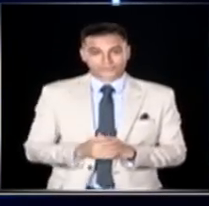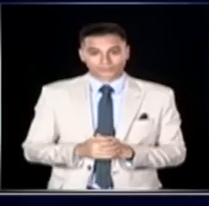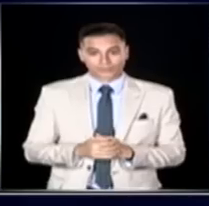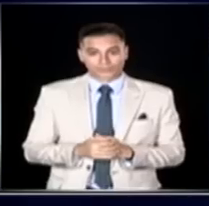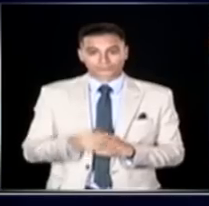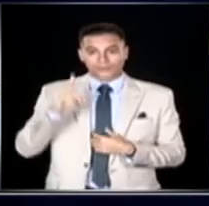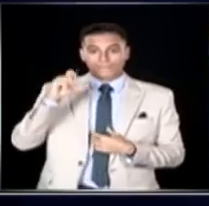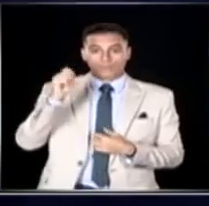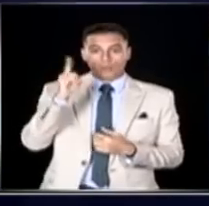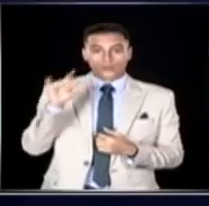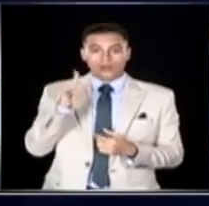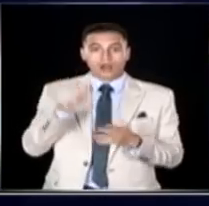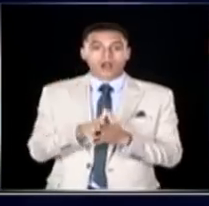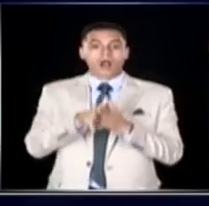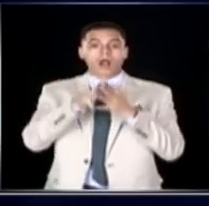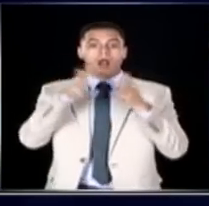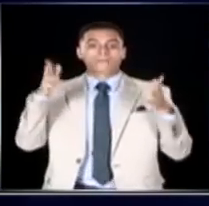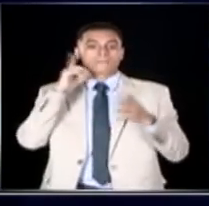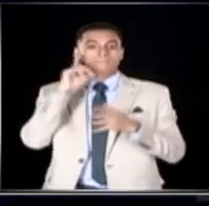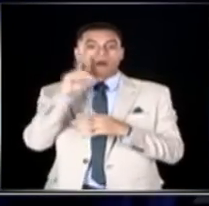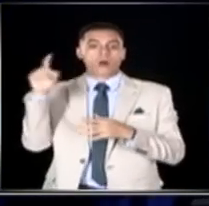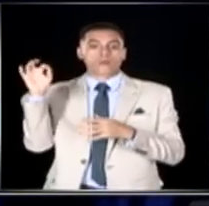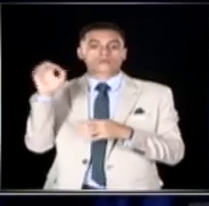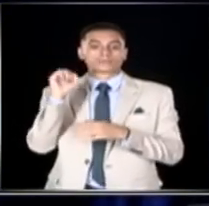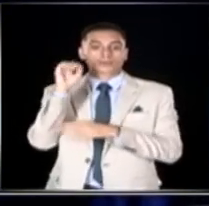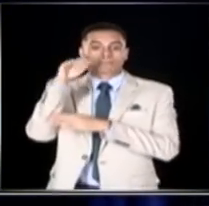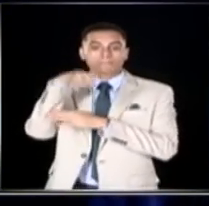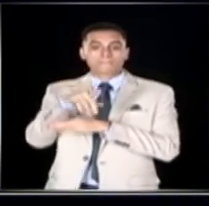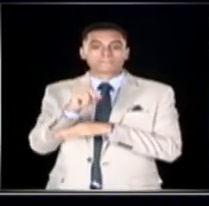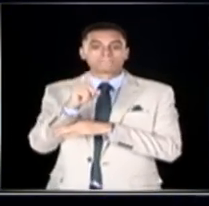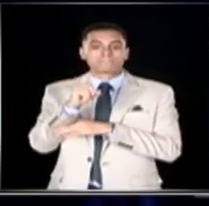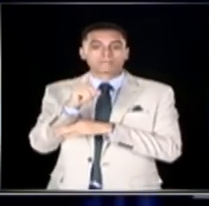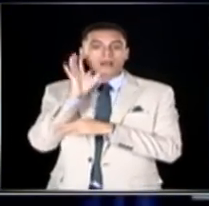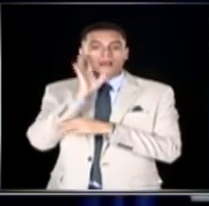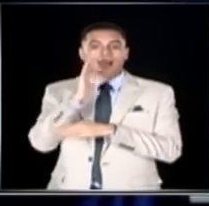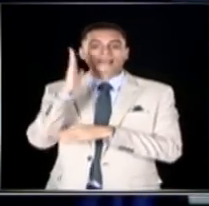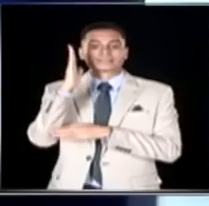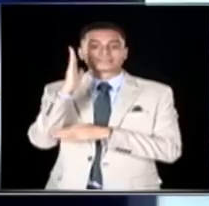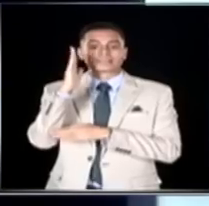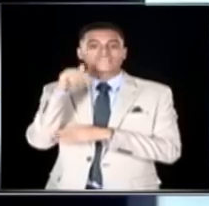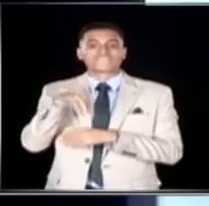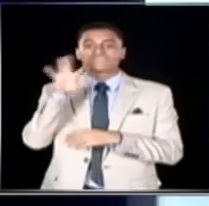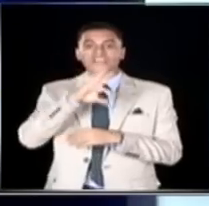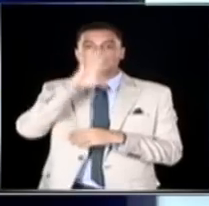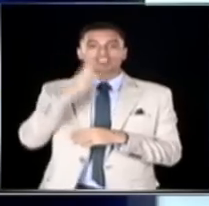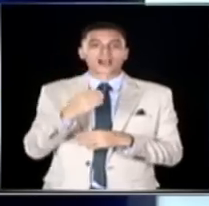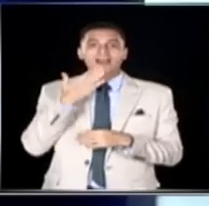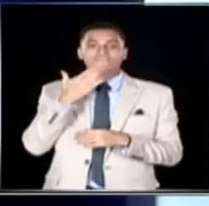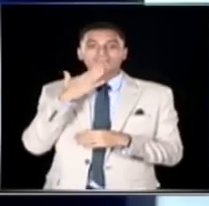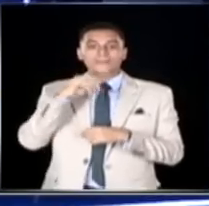بوري هو من أكبر حقول النفط البحرية، ففي أي من دول شمال إفريقيا